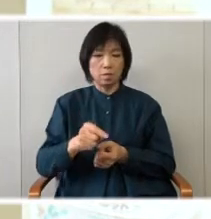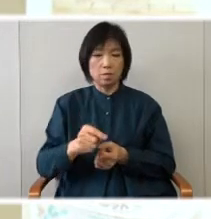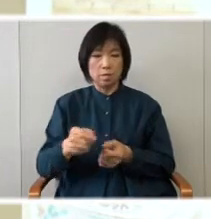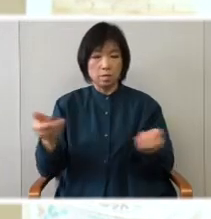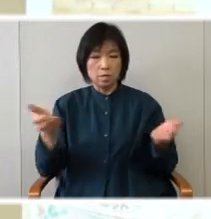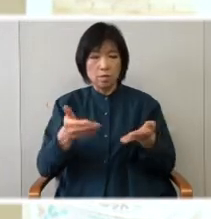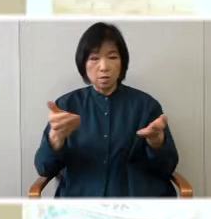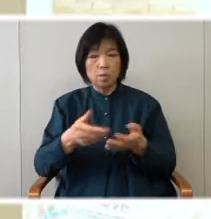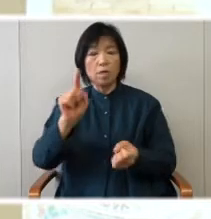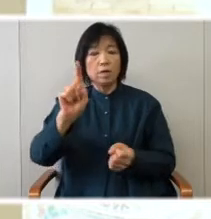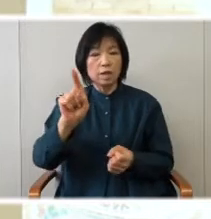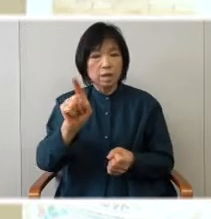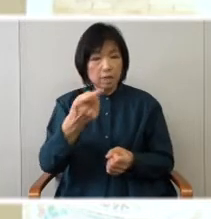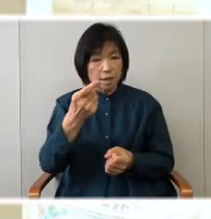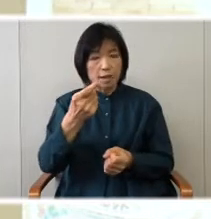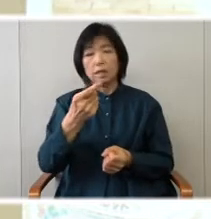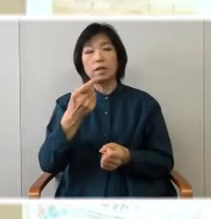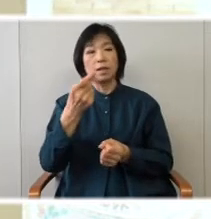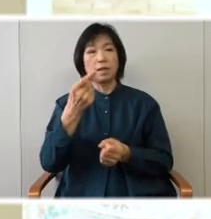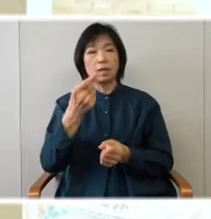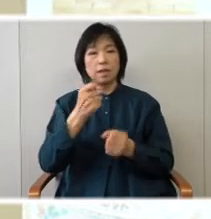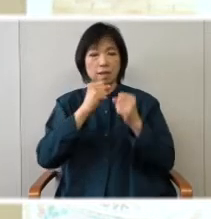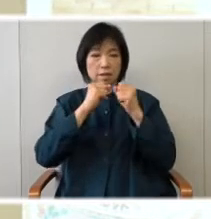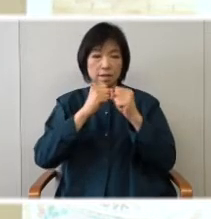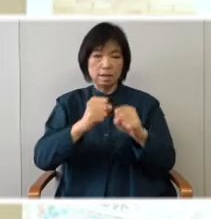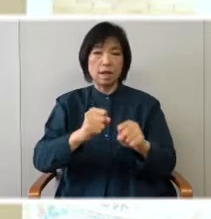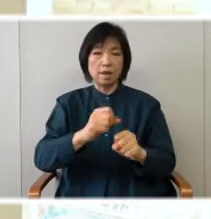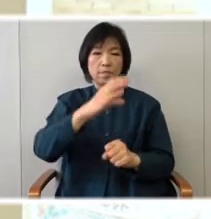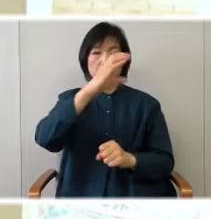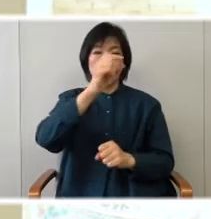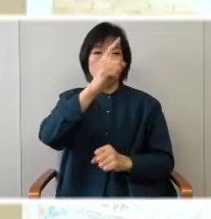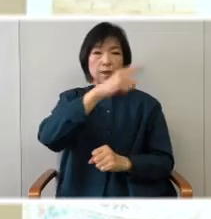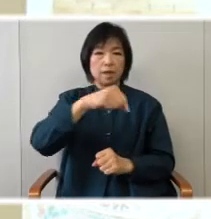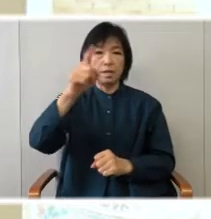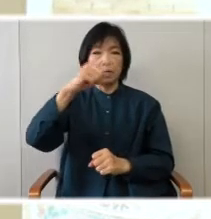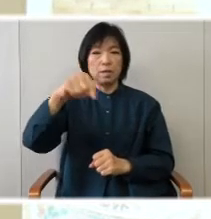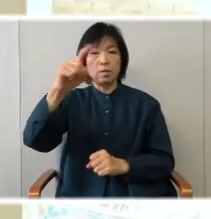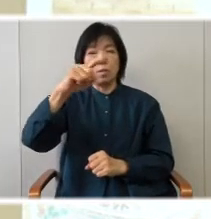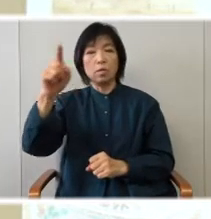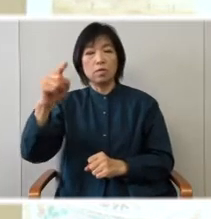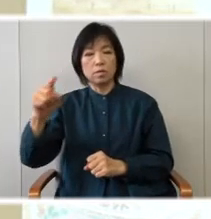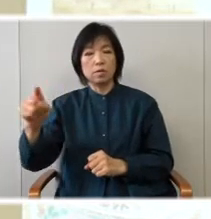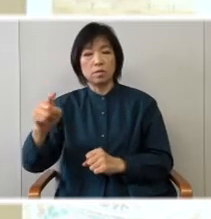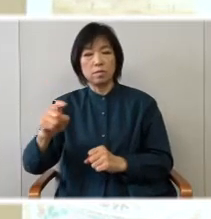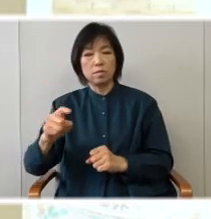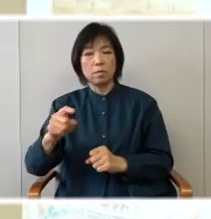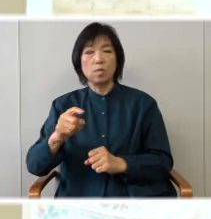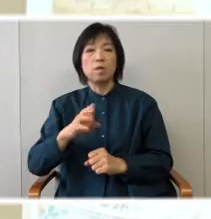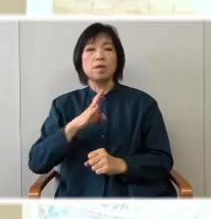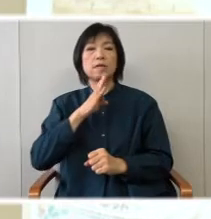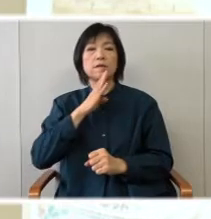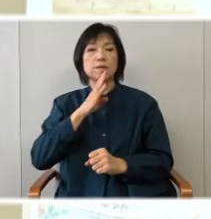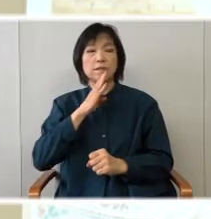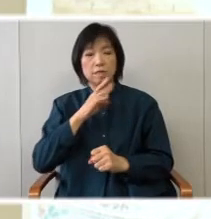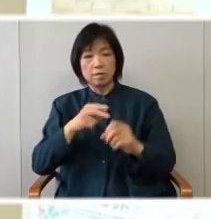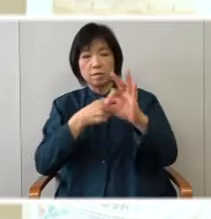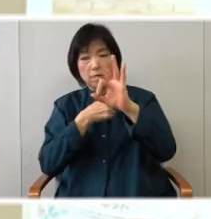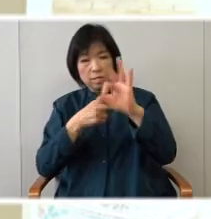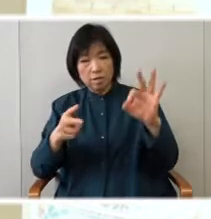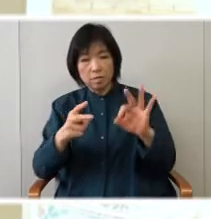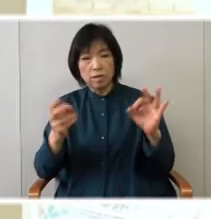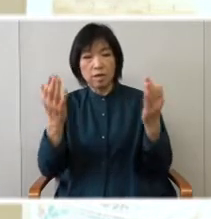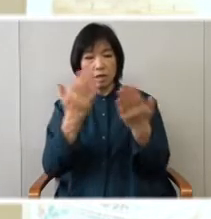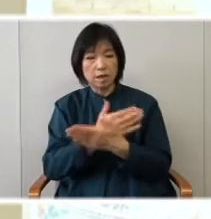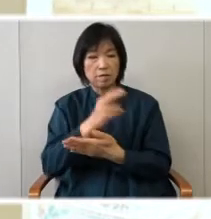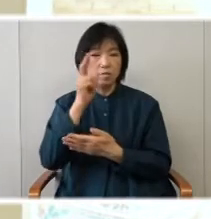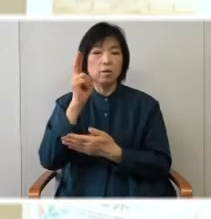して2050年を待たずして二酸化炭素の排出量、これは実質ゼロとなるように